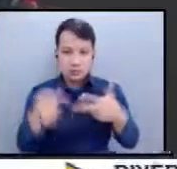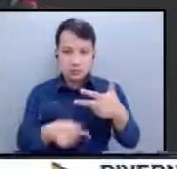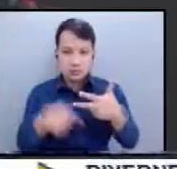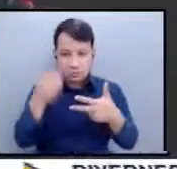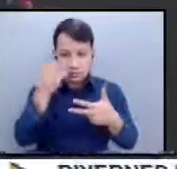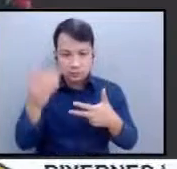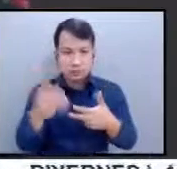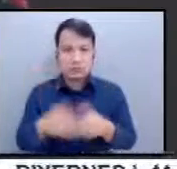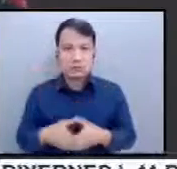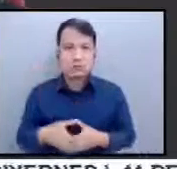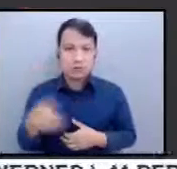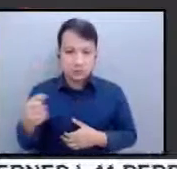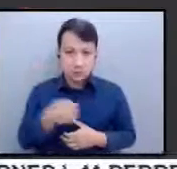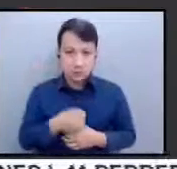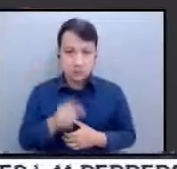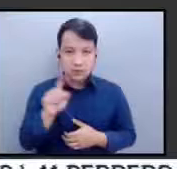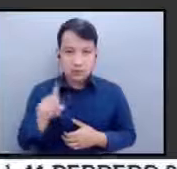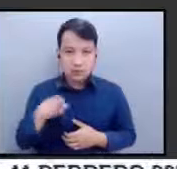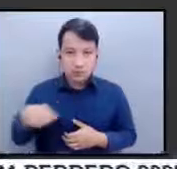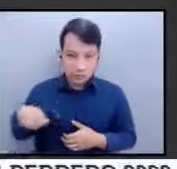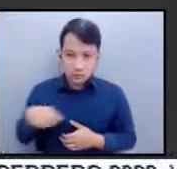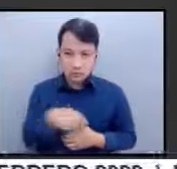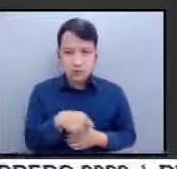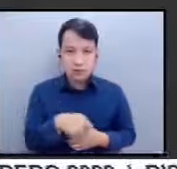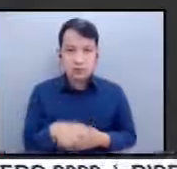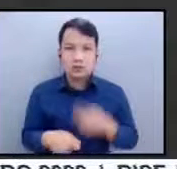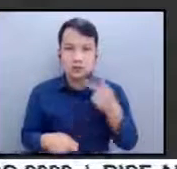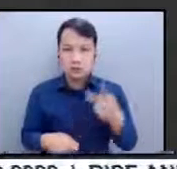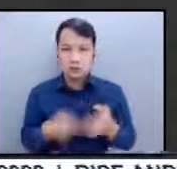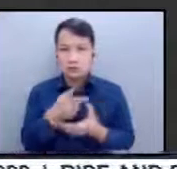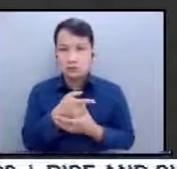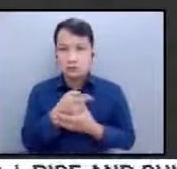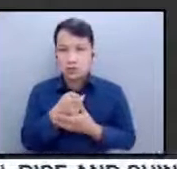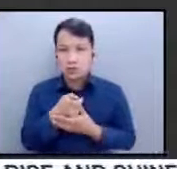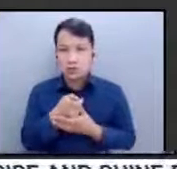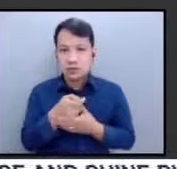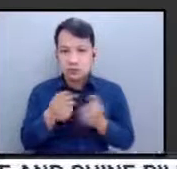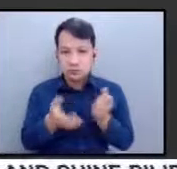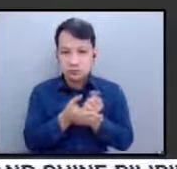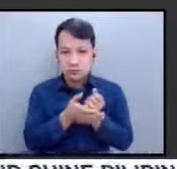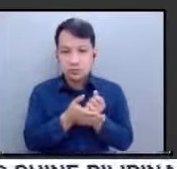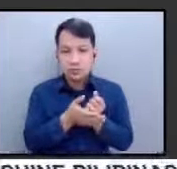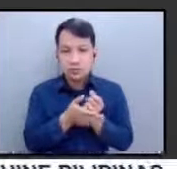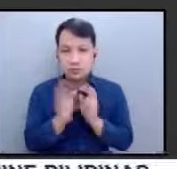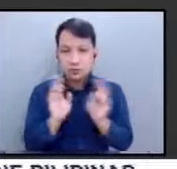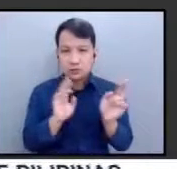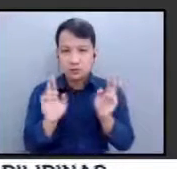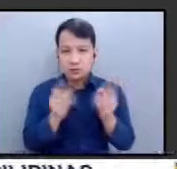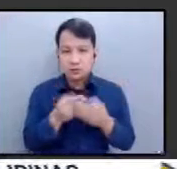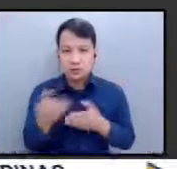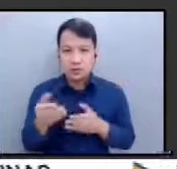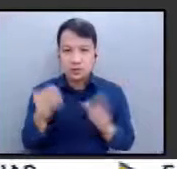Nakuha sa kanilang isang kutsilyo at dalawang baril na may mga bala. Inihahanda